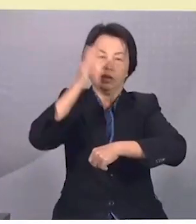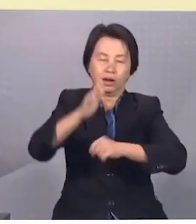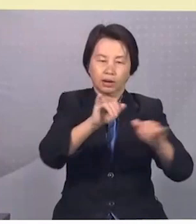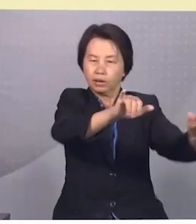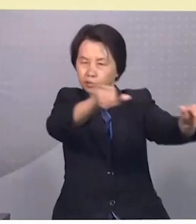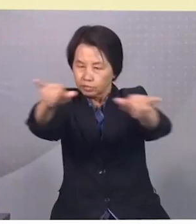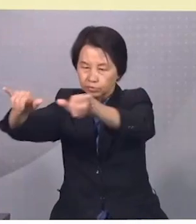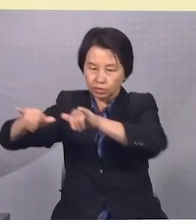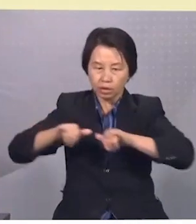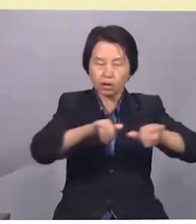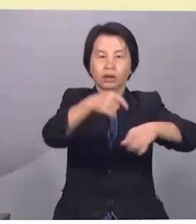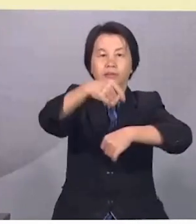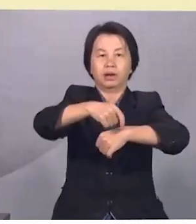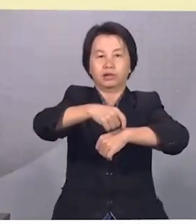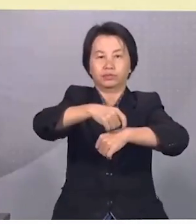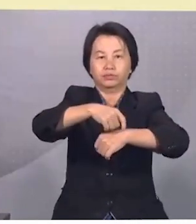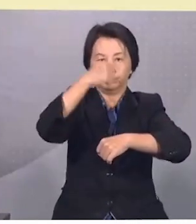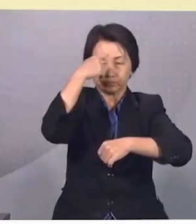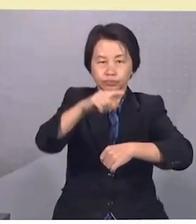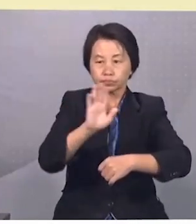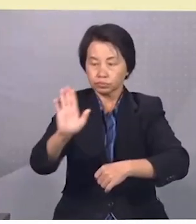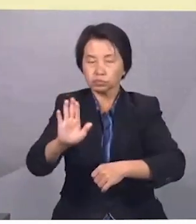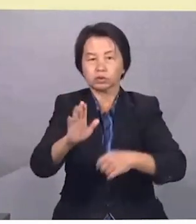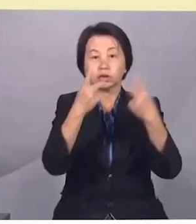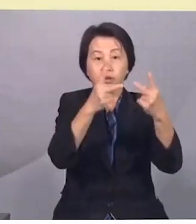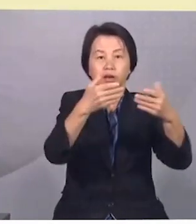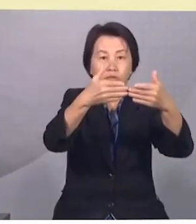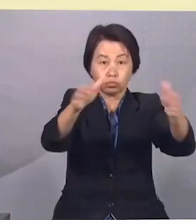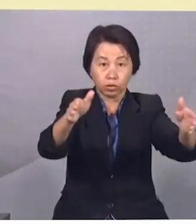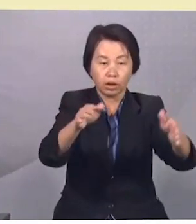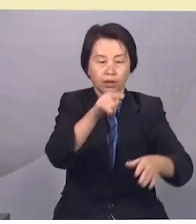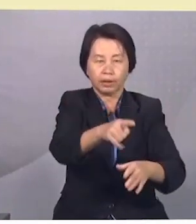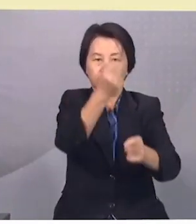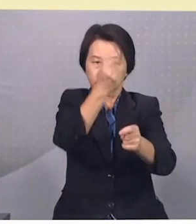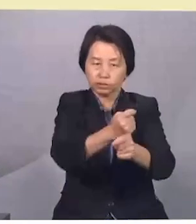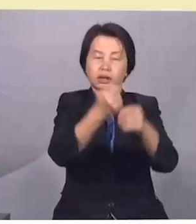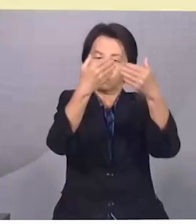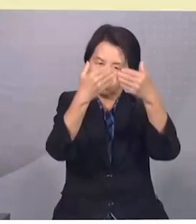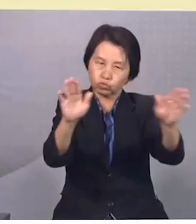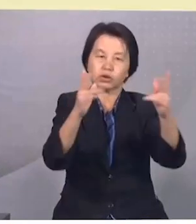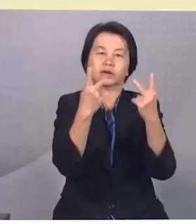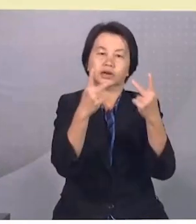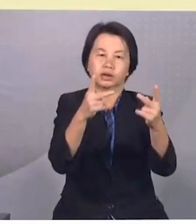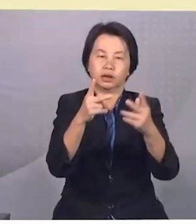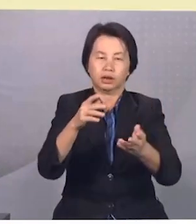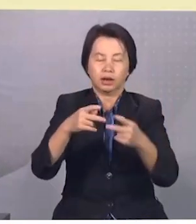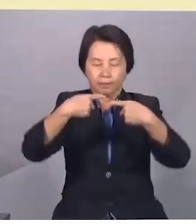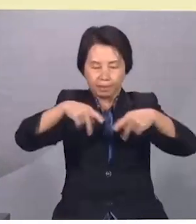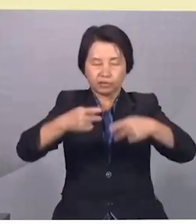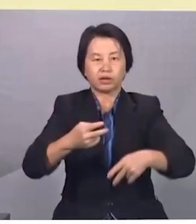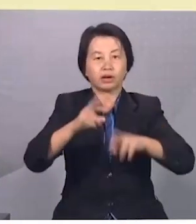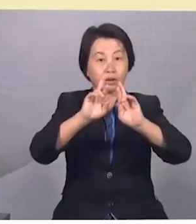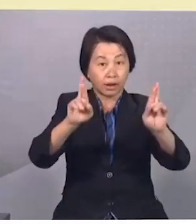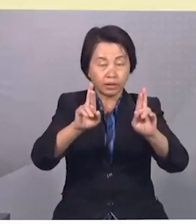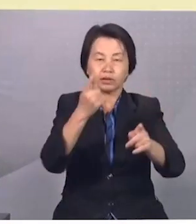selaraskan Des Kijang ke masa untuk mereka buku walaupun mereka tetap membuka Pasaraya tetap